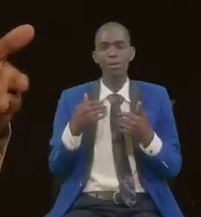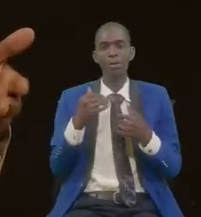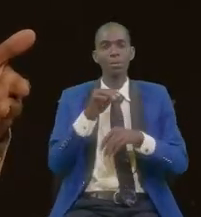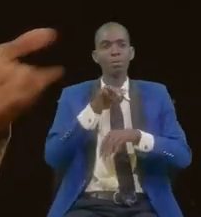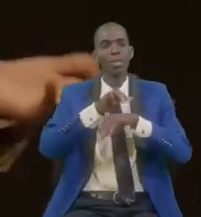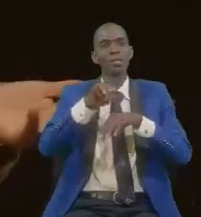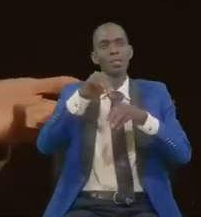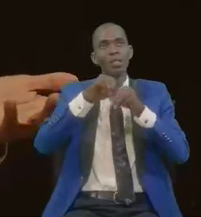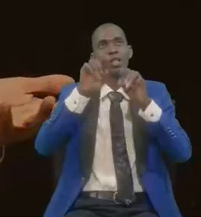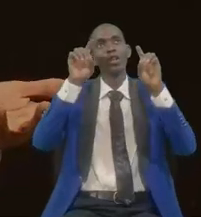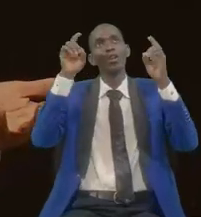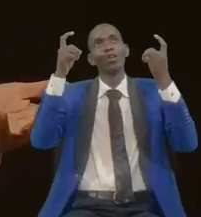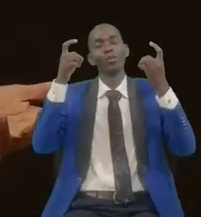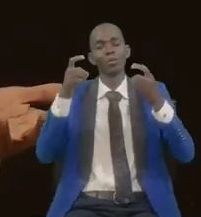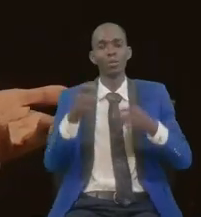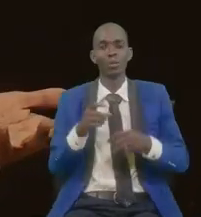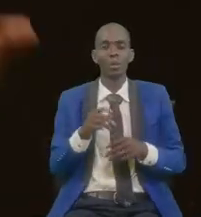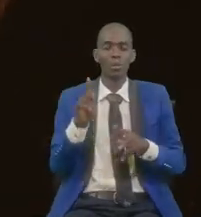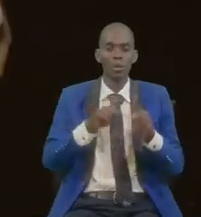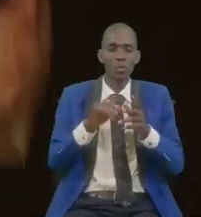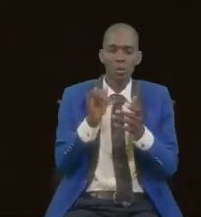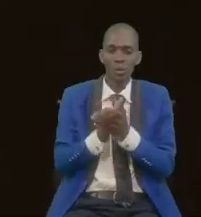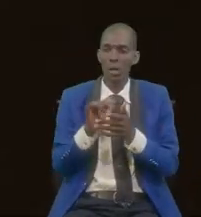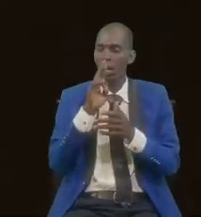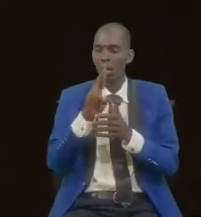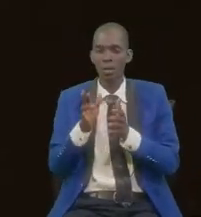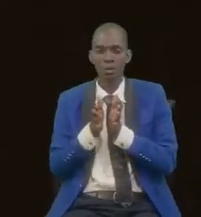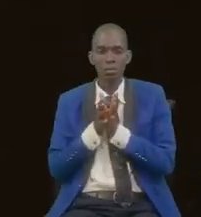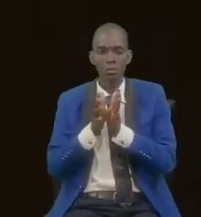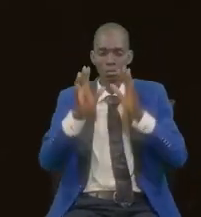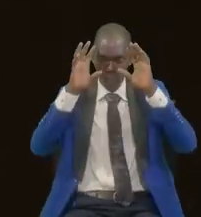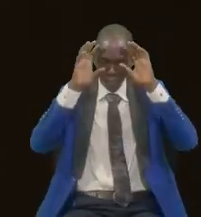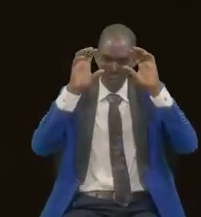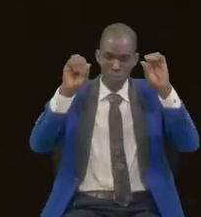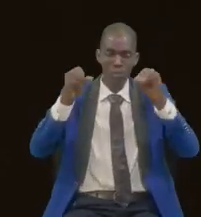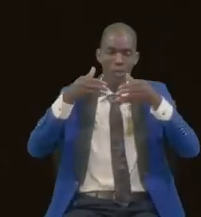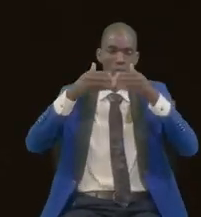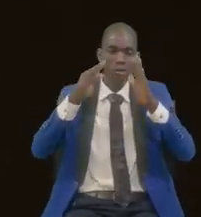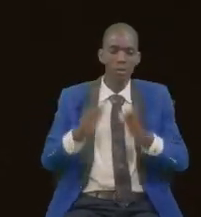ceux qui surveillent, contrôlent des assemblées, Seigneur, Seigneur,